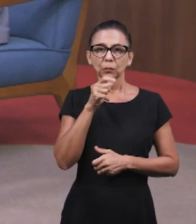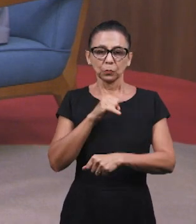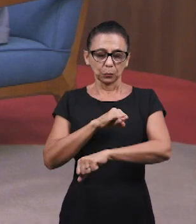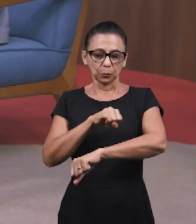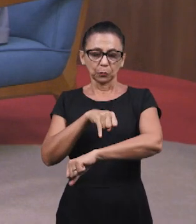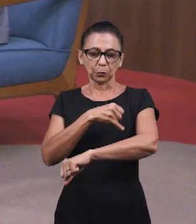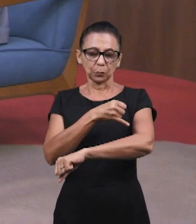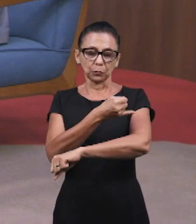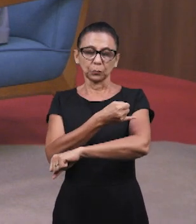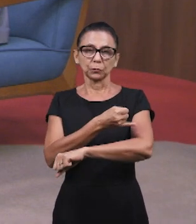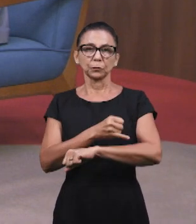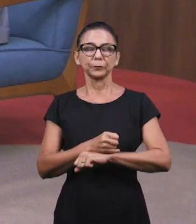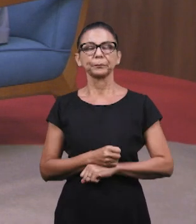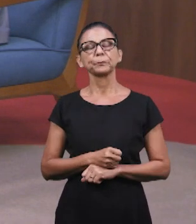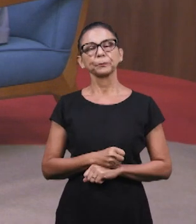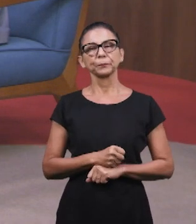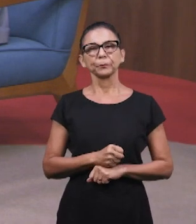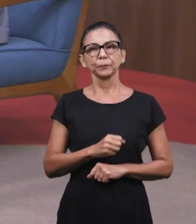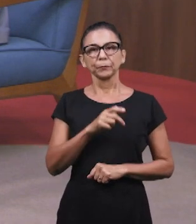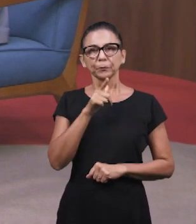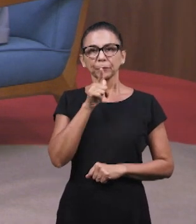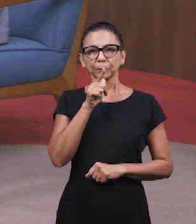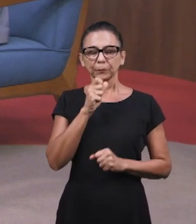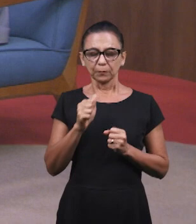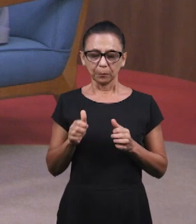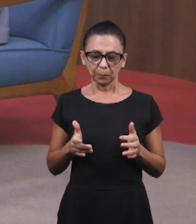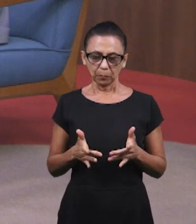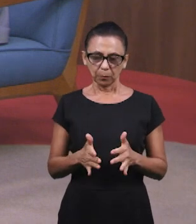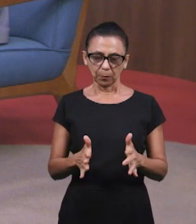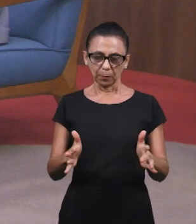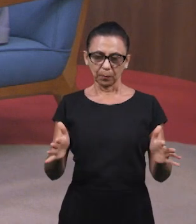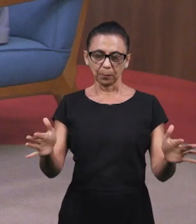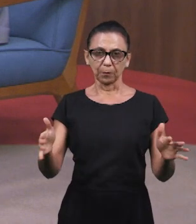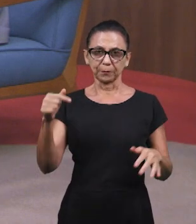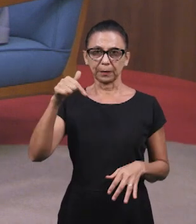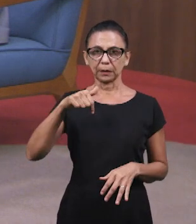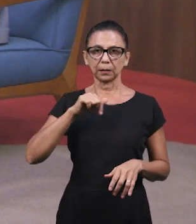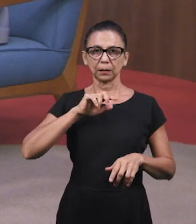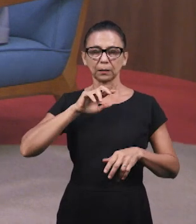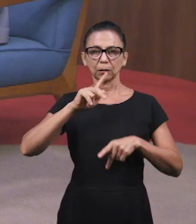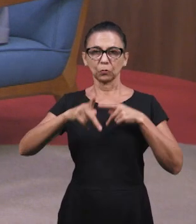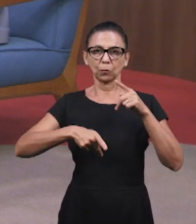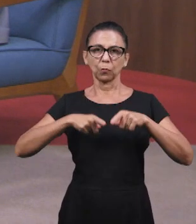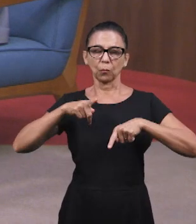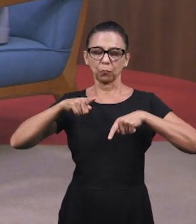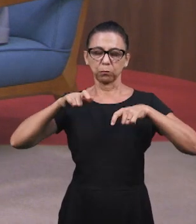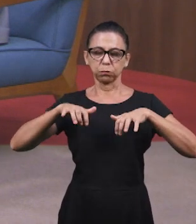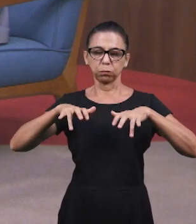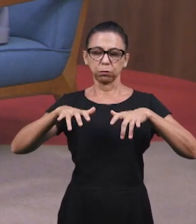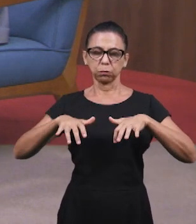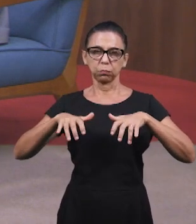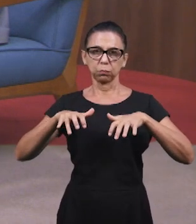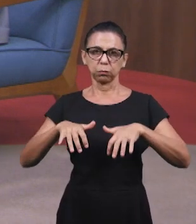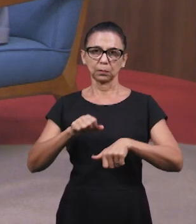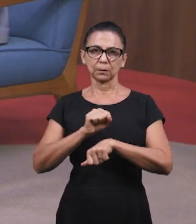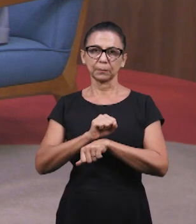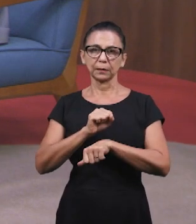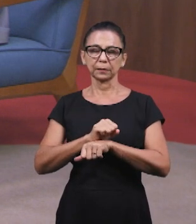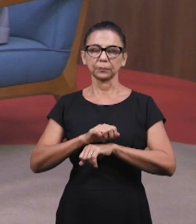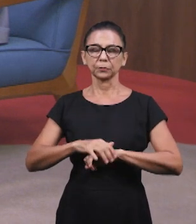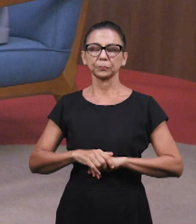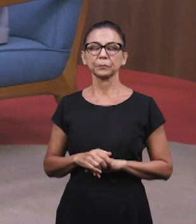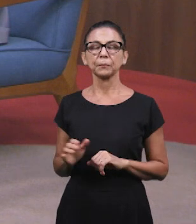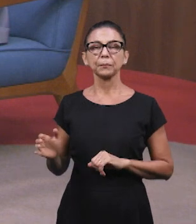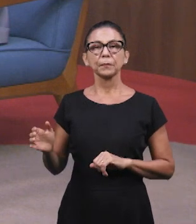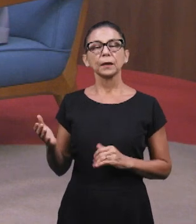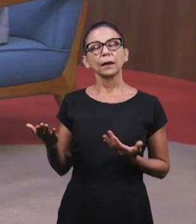à côté de Jourdain, donc ils étaient dans l'expectative d'entrer dans la terre. Il y avait, afin d'utiliser une expression